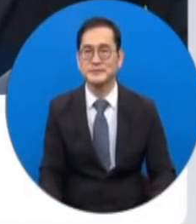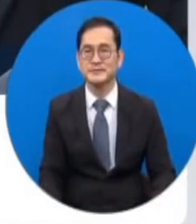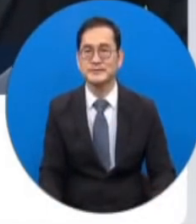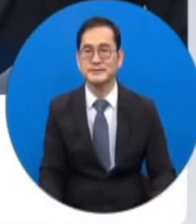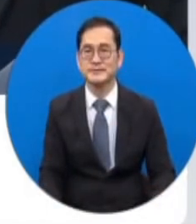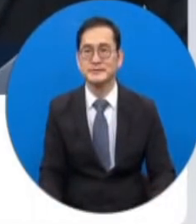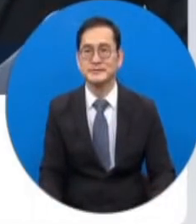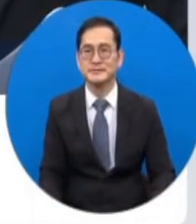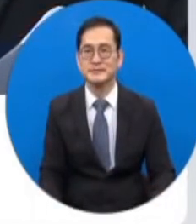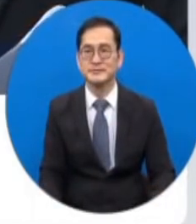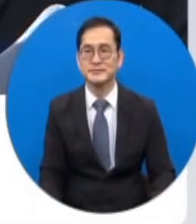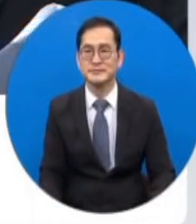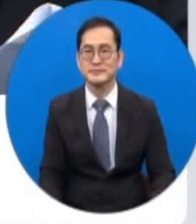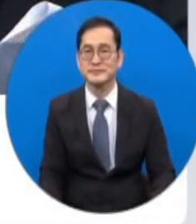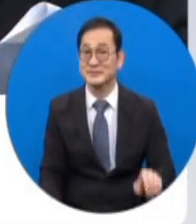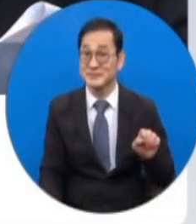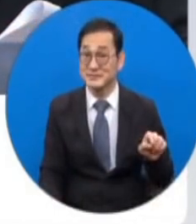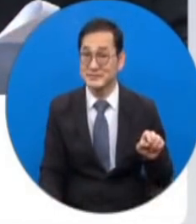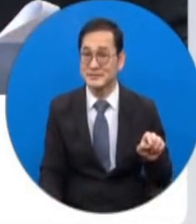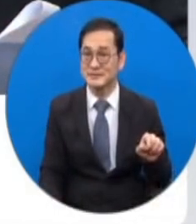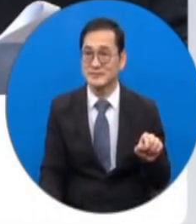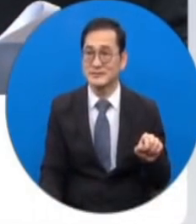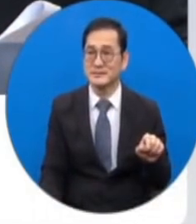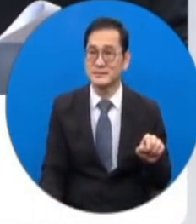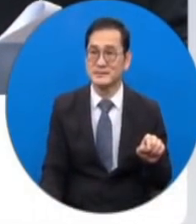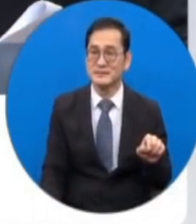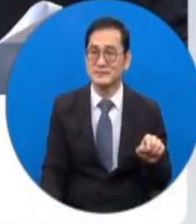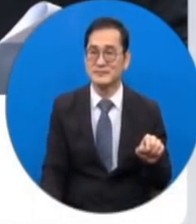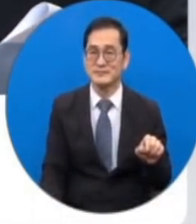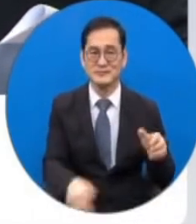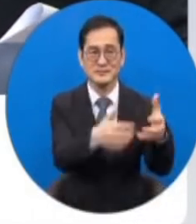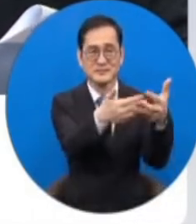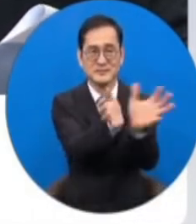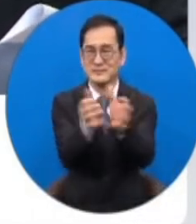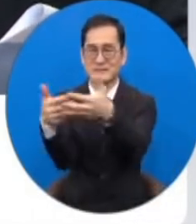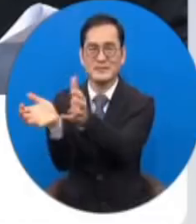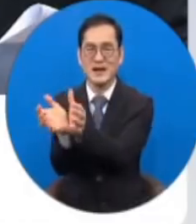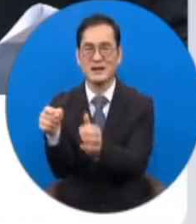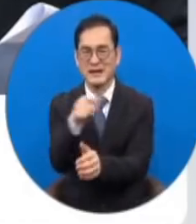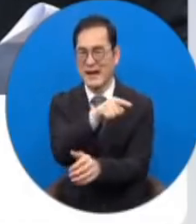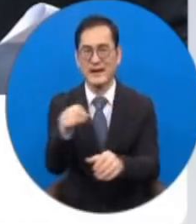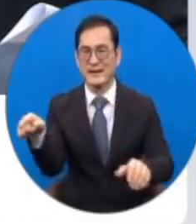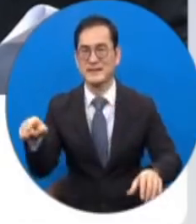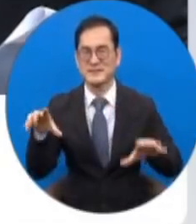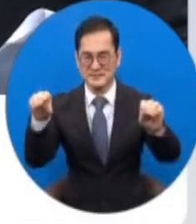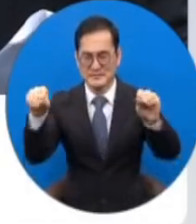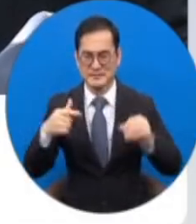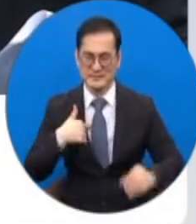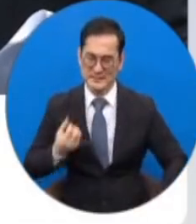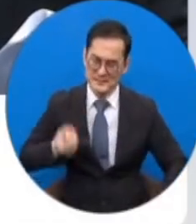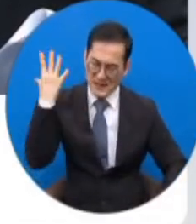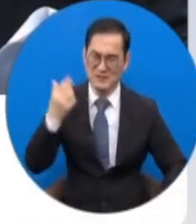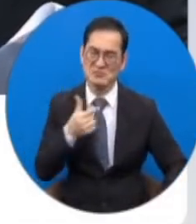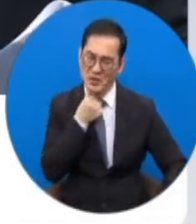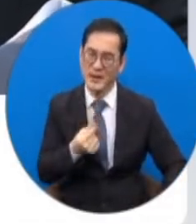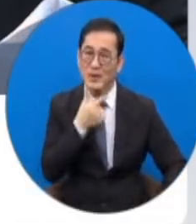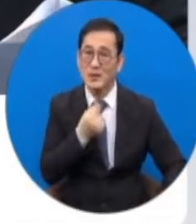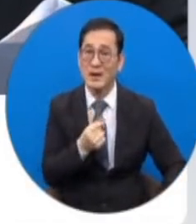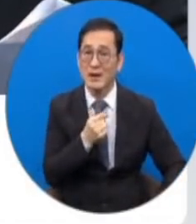거는 수 양 당의 거대한 양당 정체 패를 막아야 한다 보면서 선거 때 나와서 얘기를 계속 하자 예